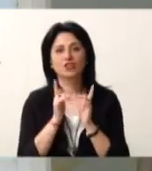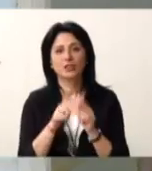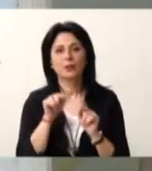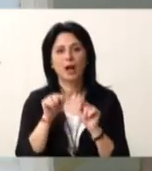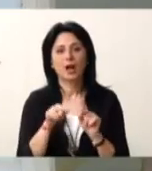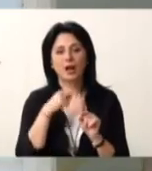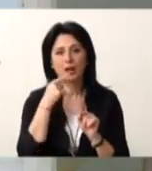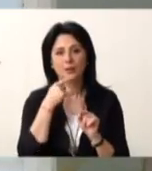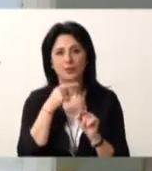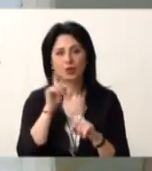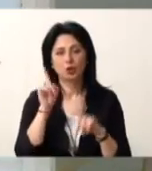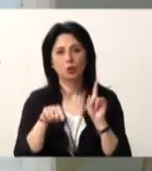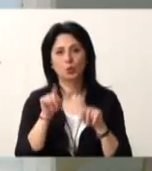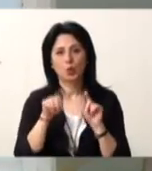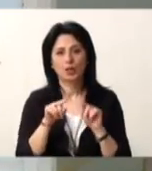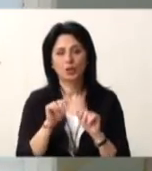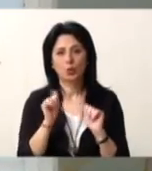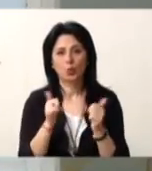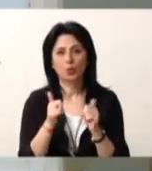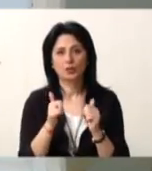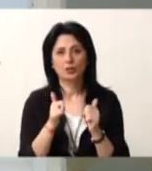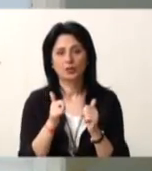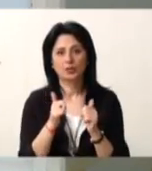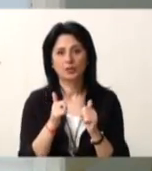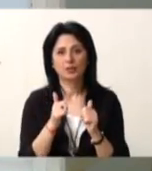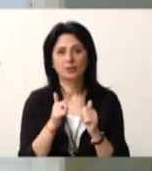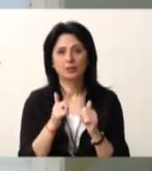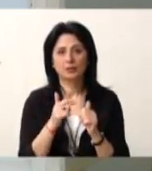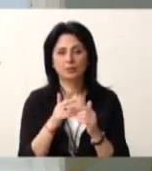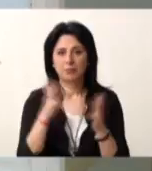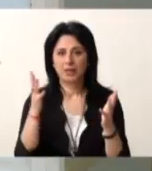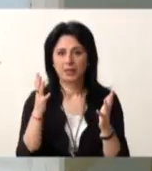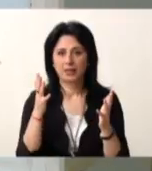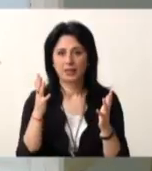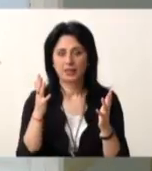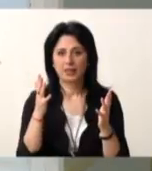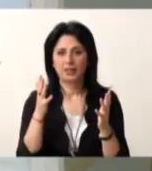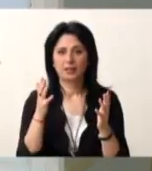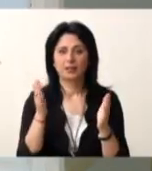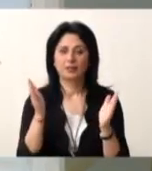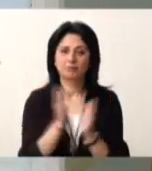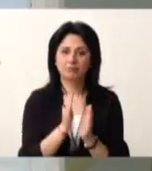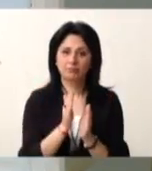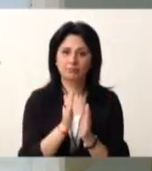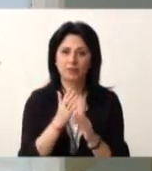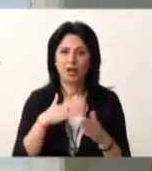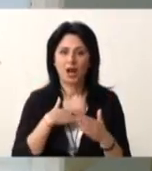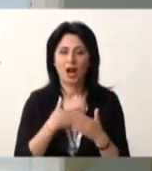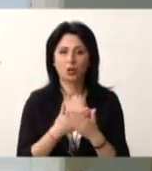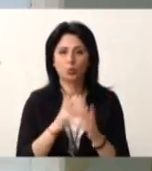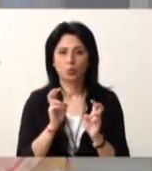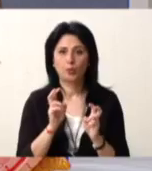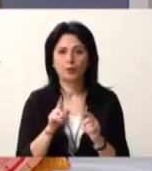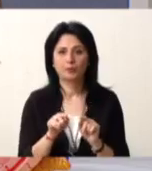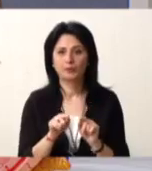აქ იგულისხმება ზოგადად როგორც ჭარბი, ასევე დეფიციტური აქტივობა. შეიძლება, მოდით ბოლოდან.